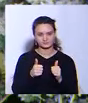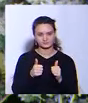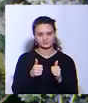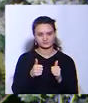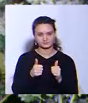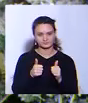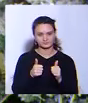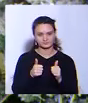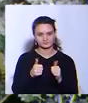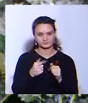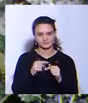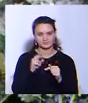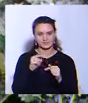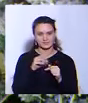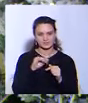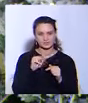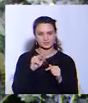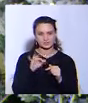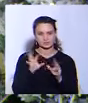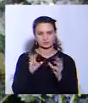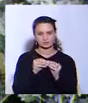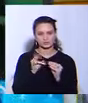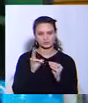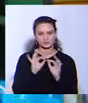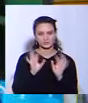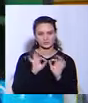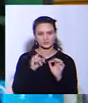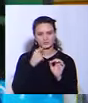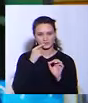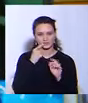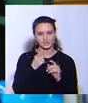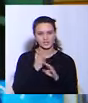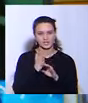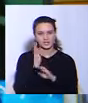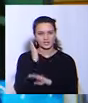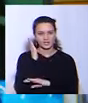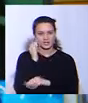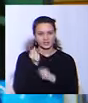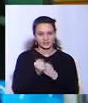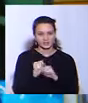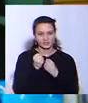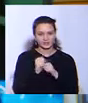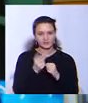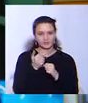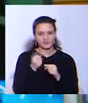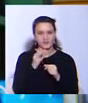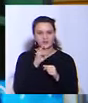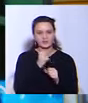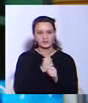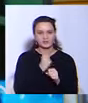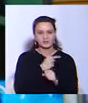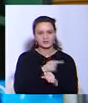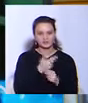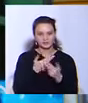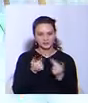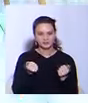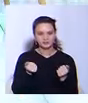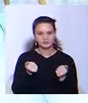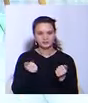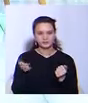დემეტრე დათოსთან ერთად რა საკვირველი უნდა გავამხილოთ. ჭრის ხეს. ხო, ჭრის. და მარიამი ამუშავებს, ხო,